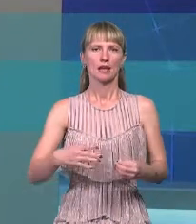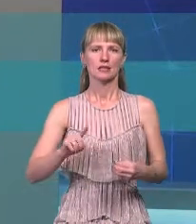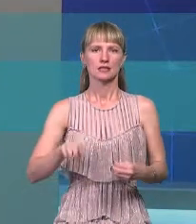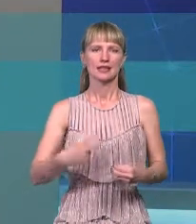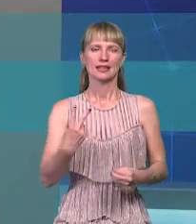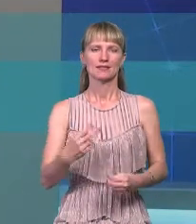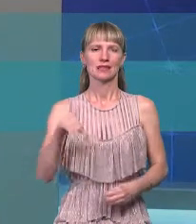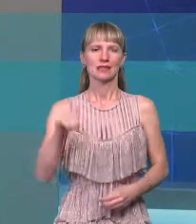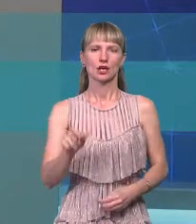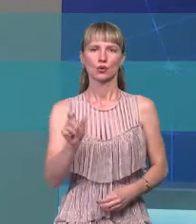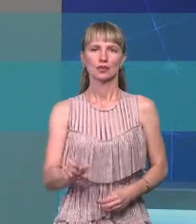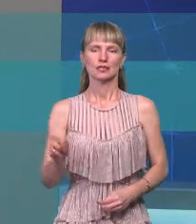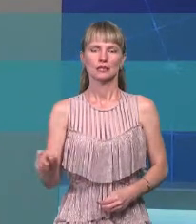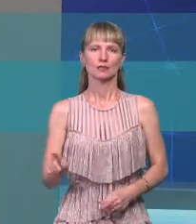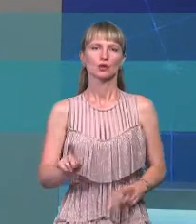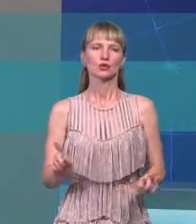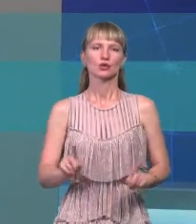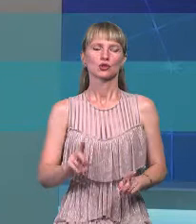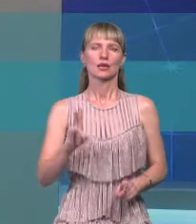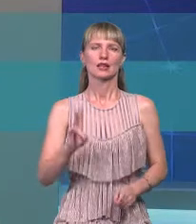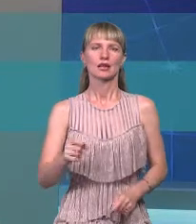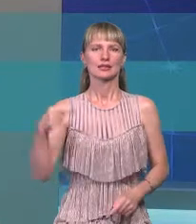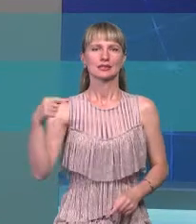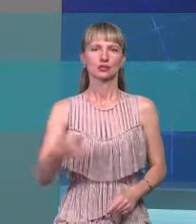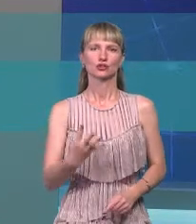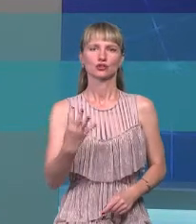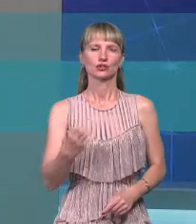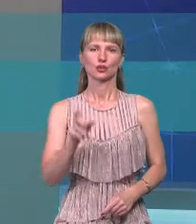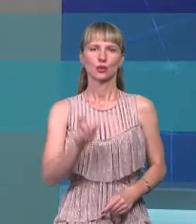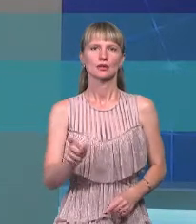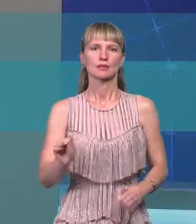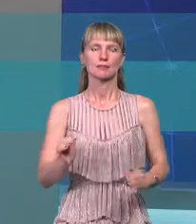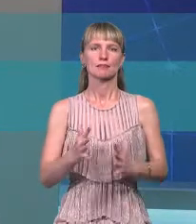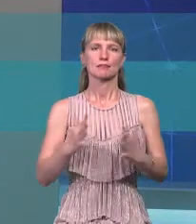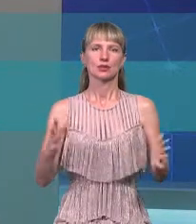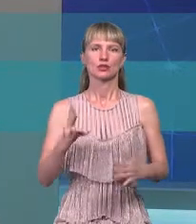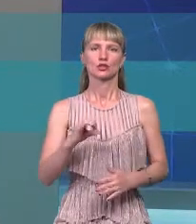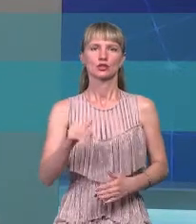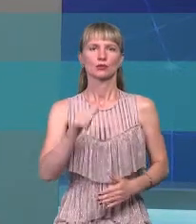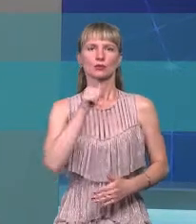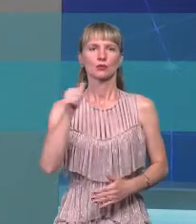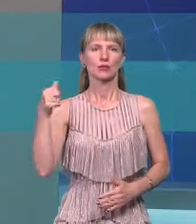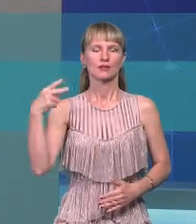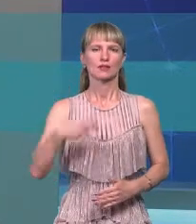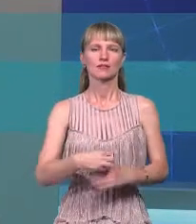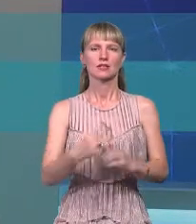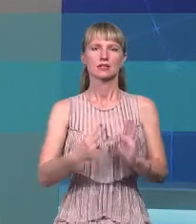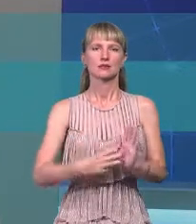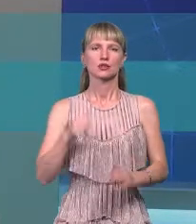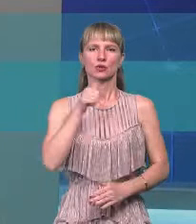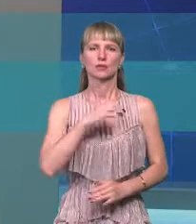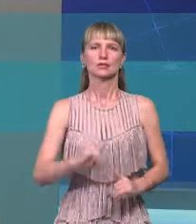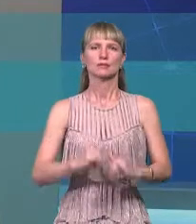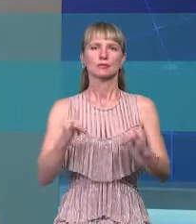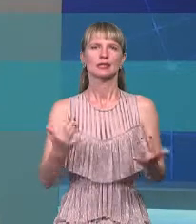15,2 тисячі осіб, що на 1400 осіб більше, ніж у минулому 2018 році.